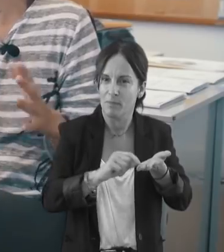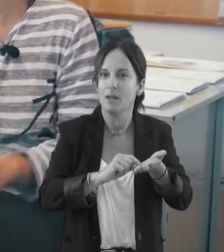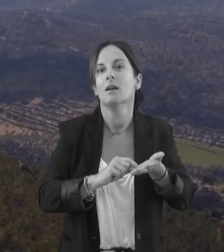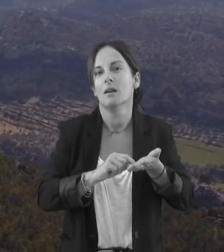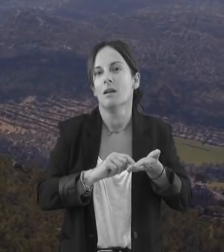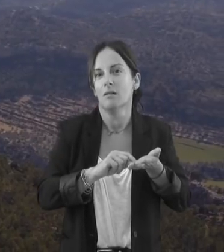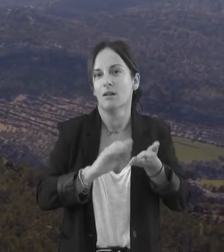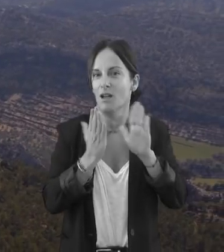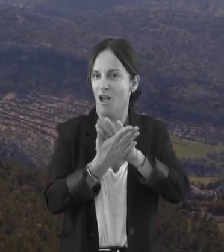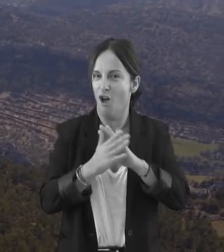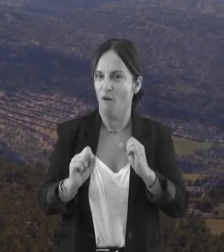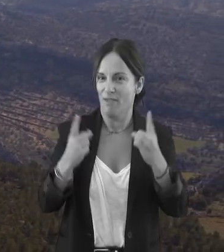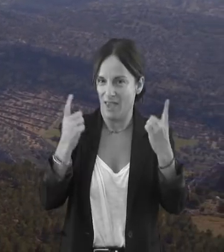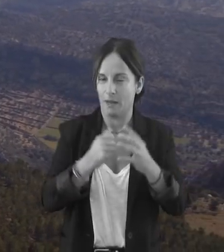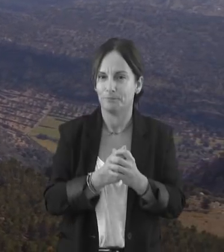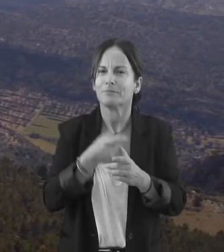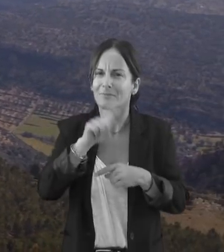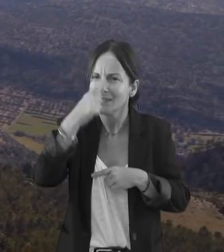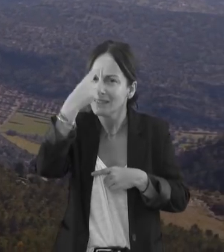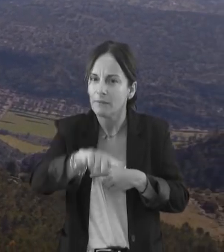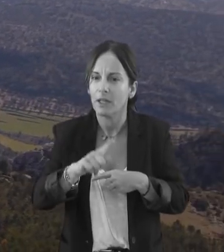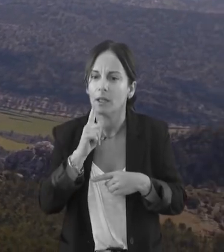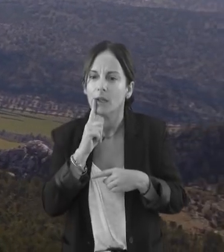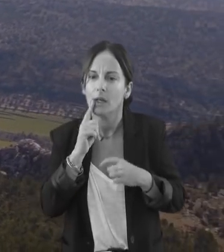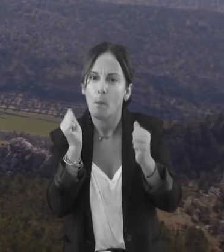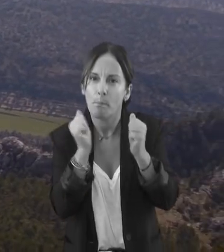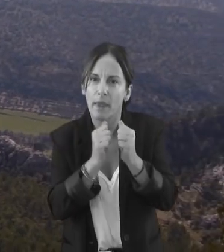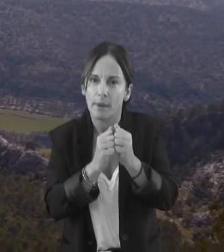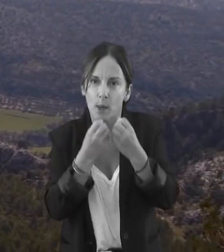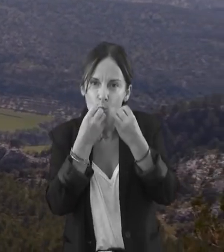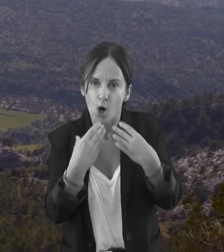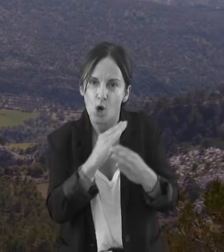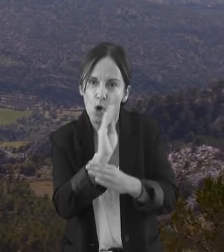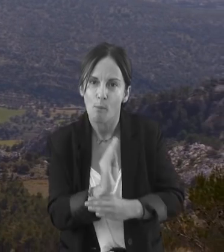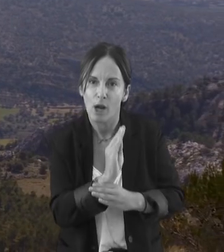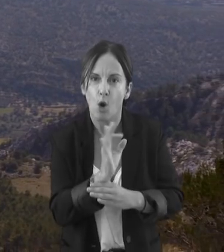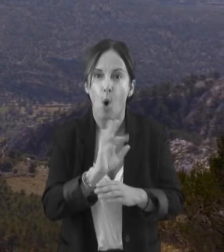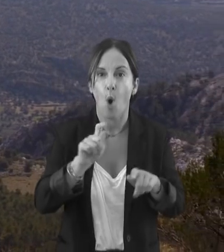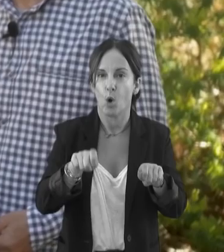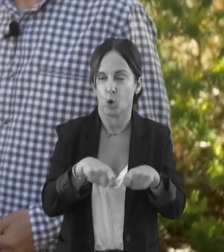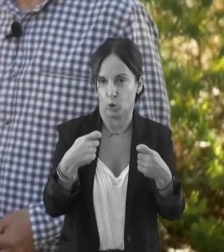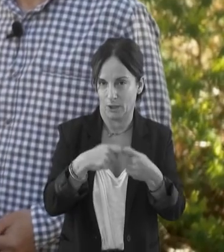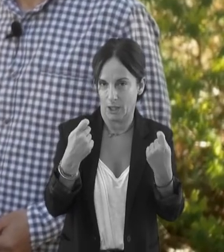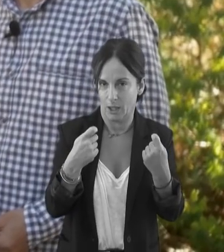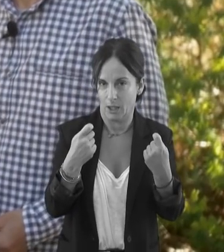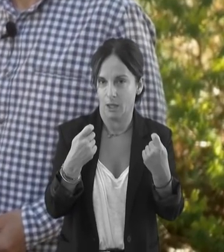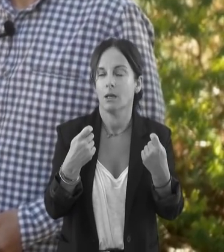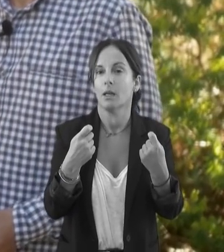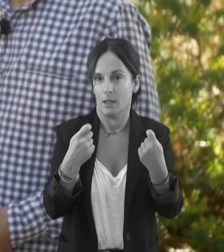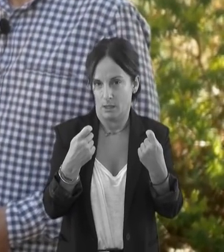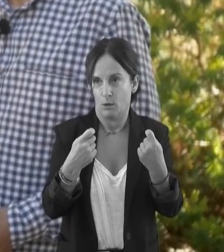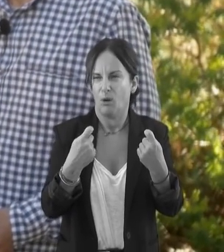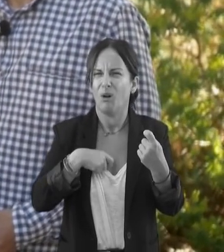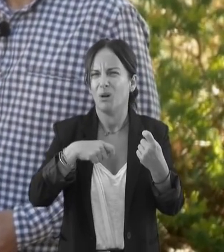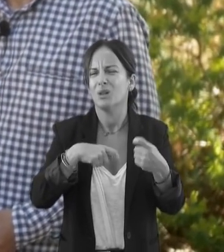dels camins que s'han localitzat. La feina d'aquesta de camp consistia en fer unes fitxes i un model